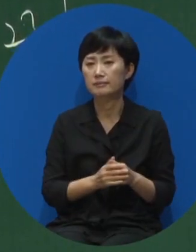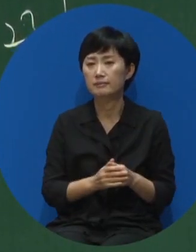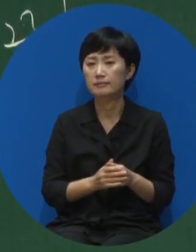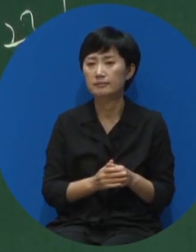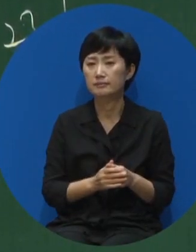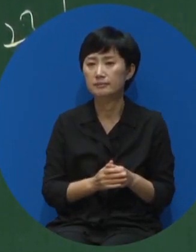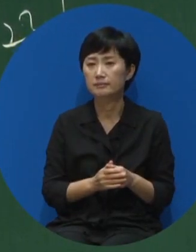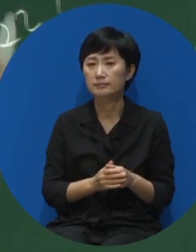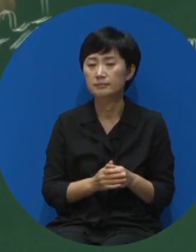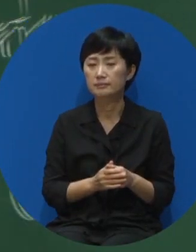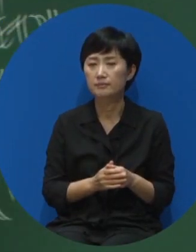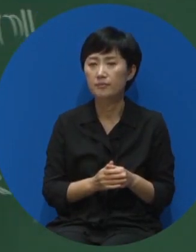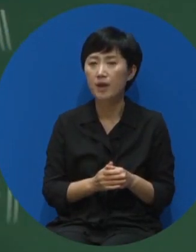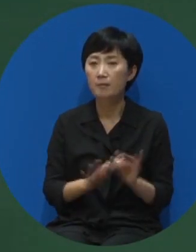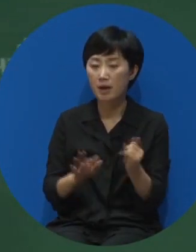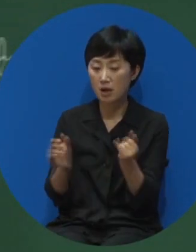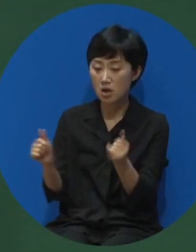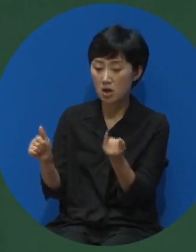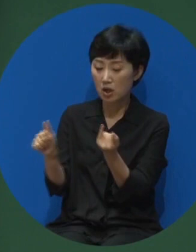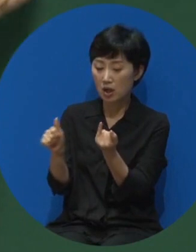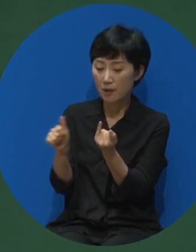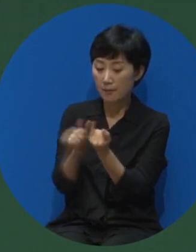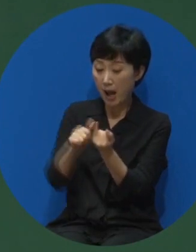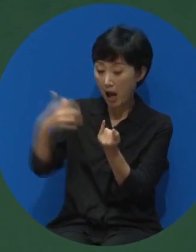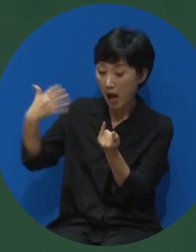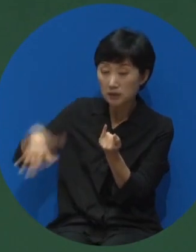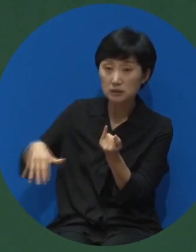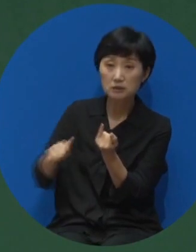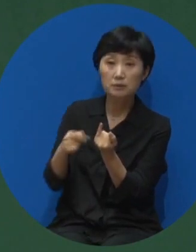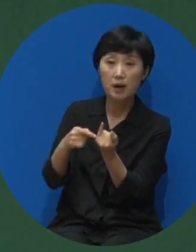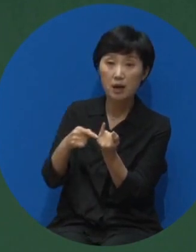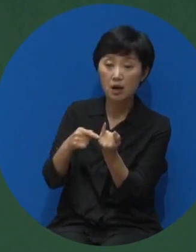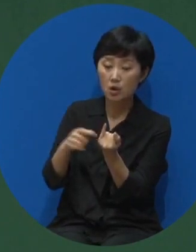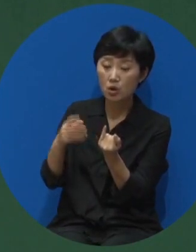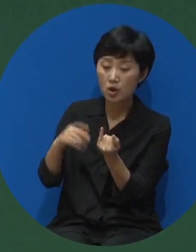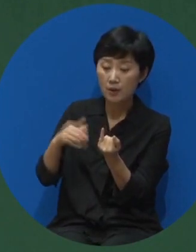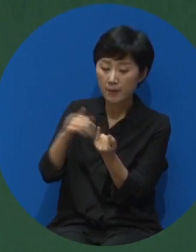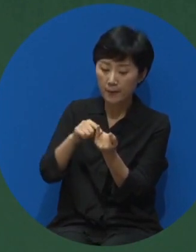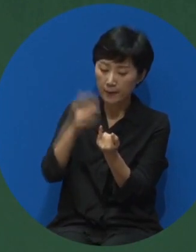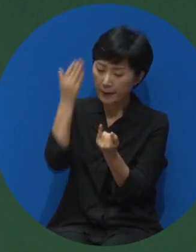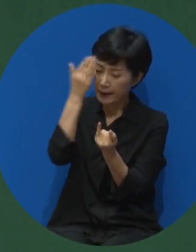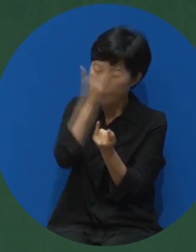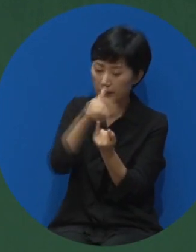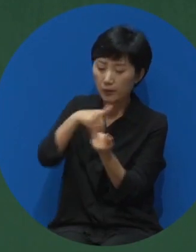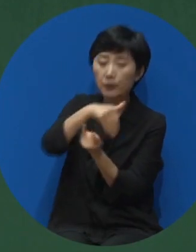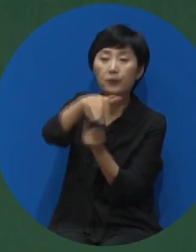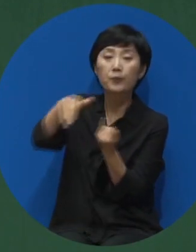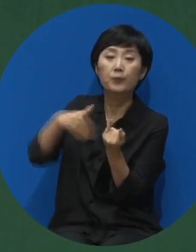아주 과학적. 처녀가 성령으로 잉태하여라고 우리 사도신 고백하죠.